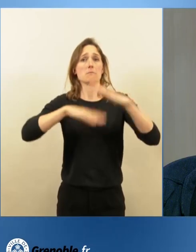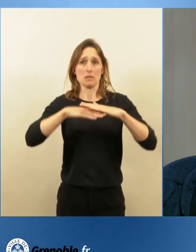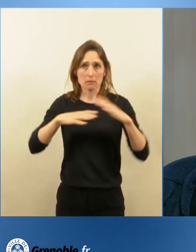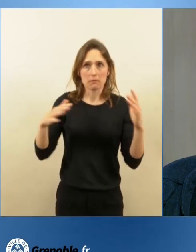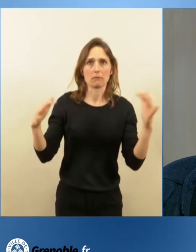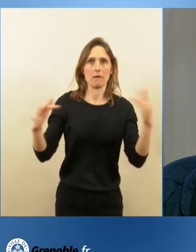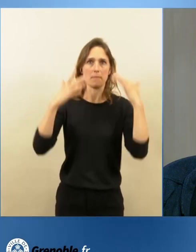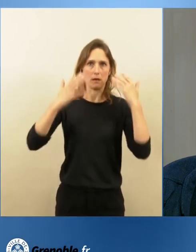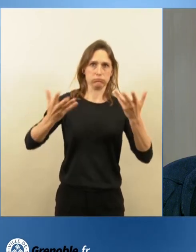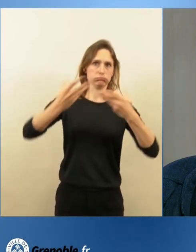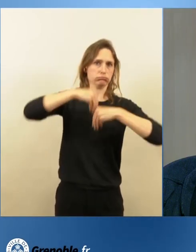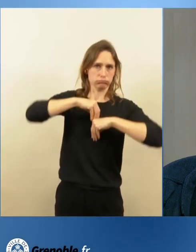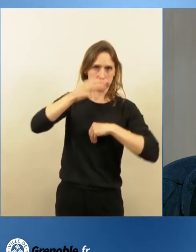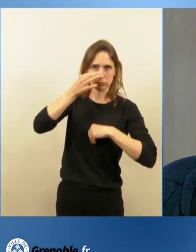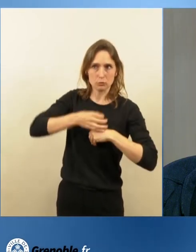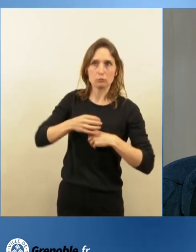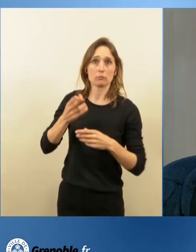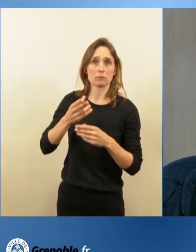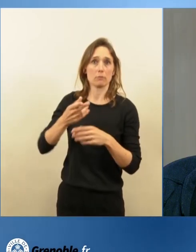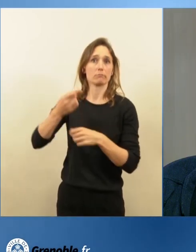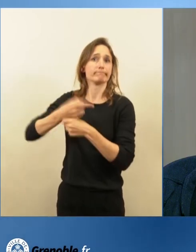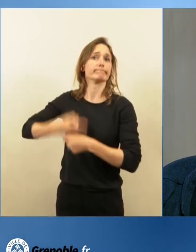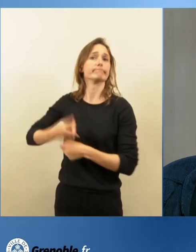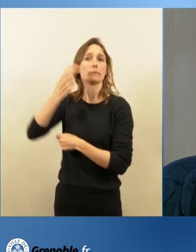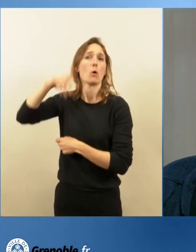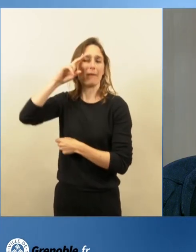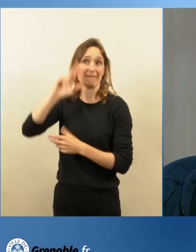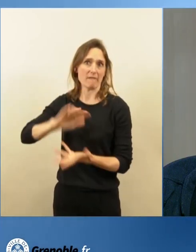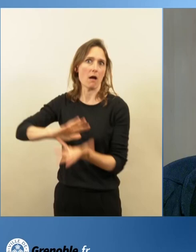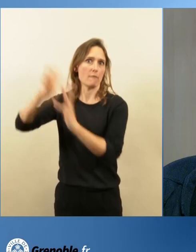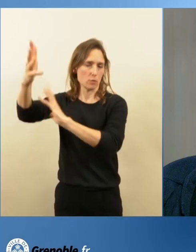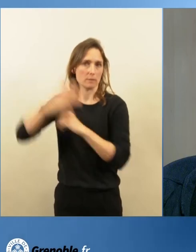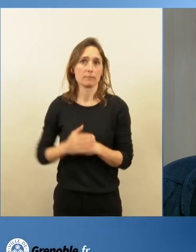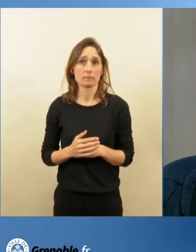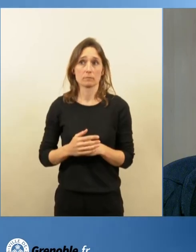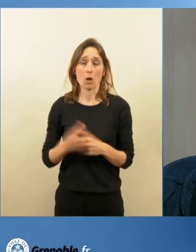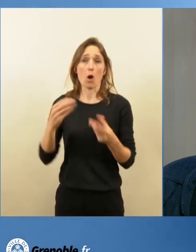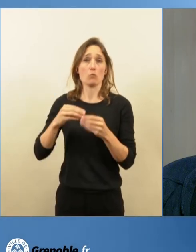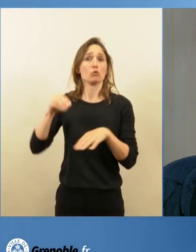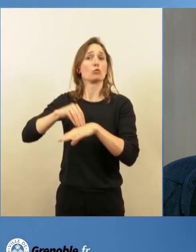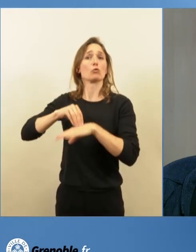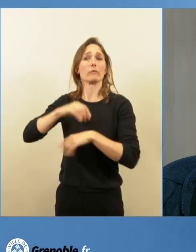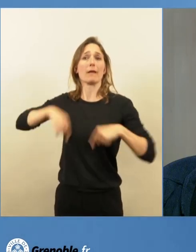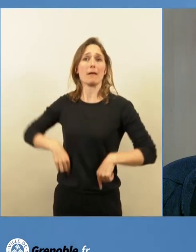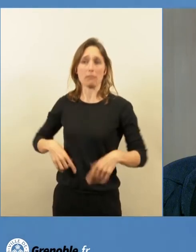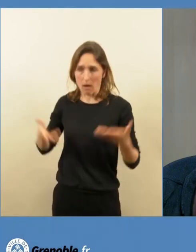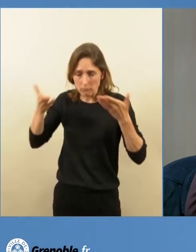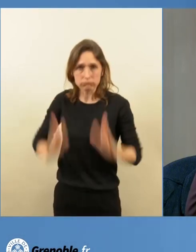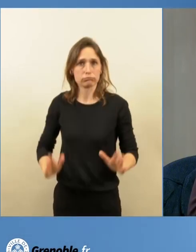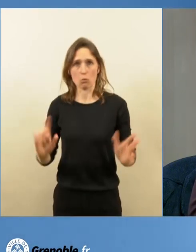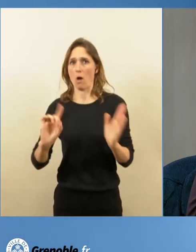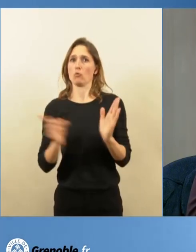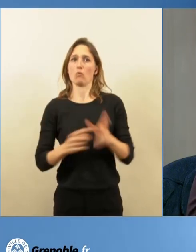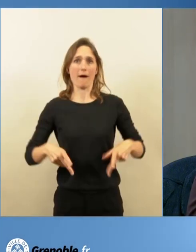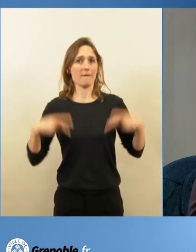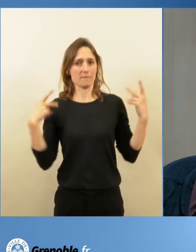vont nécessairement évoluer dans les années qui viennent enfin car le Conseil d'État a consacré il y a quelques mois le droit à vivre dans un environnement sain et celles et